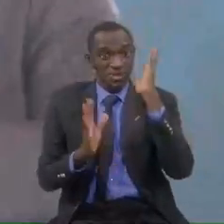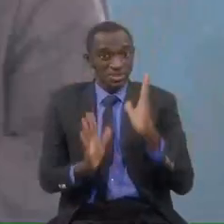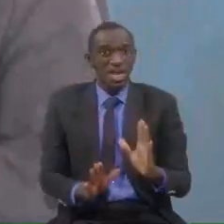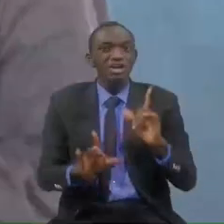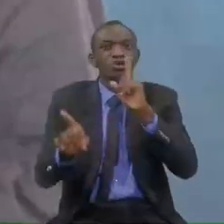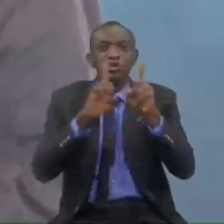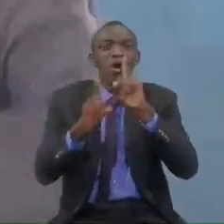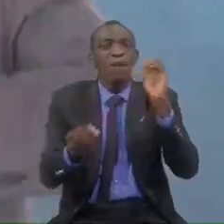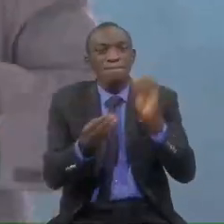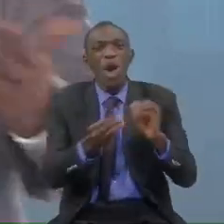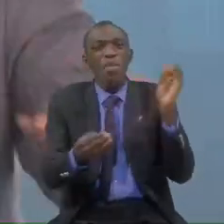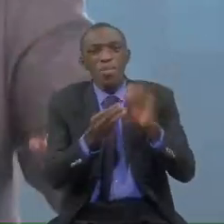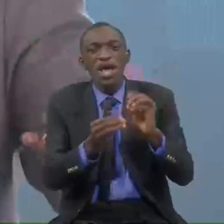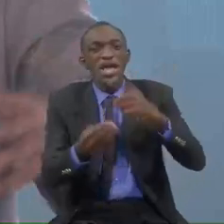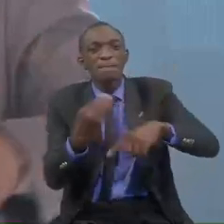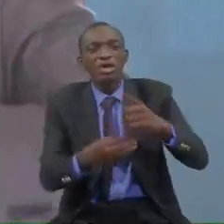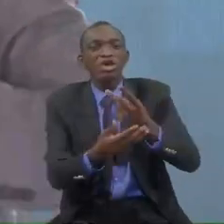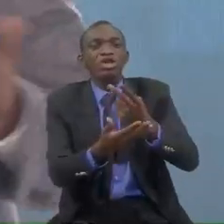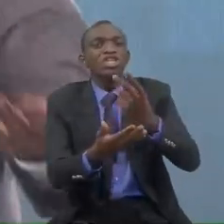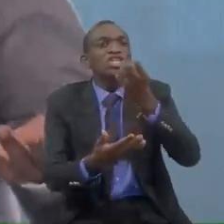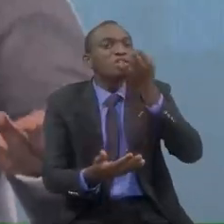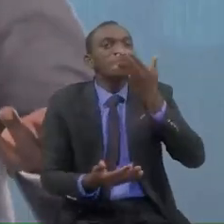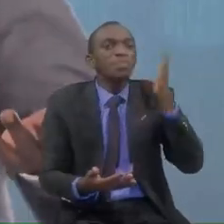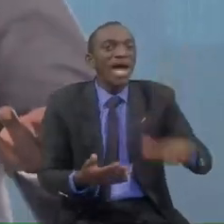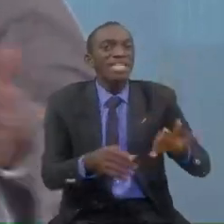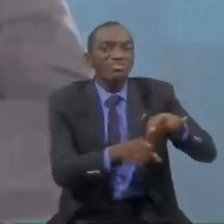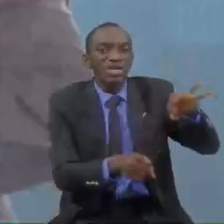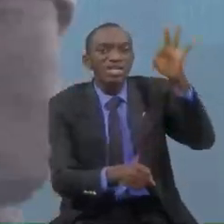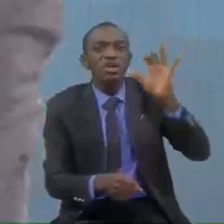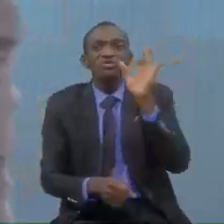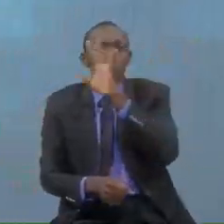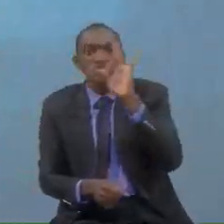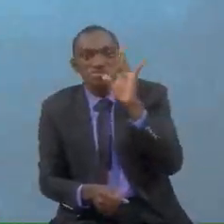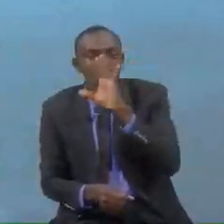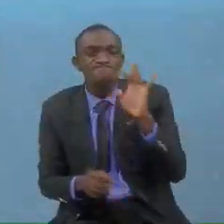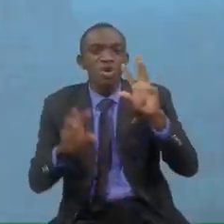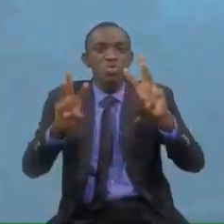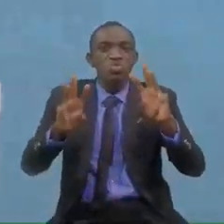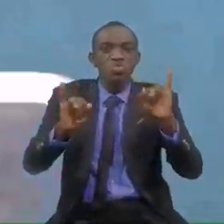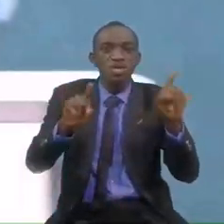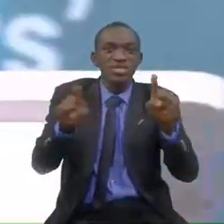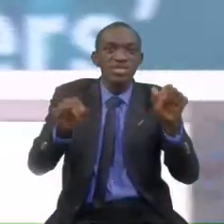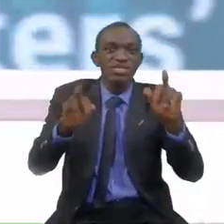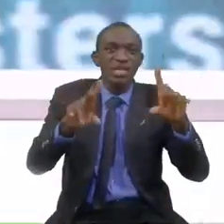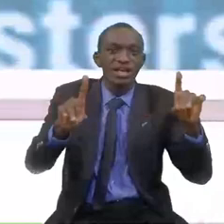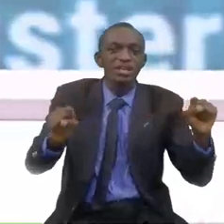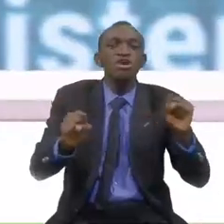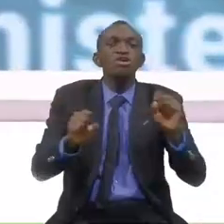parle beaucoup des démons, beaucoup des sorciers, beaucoup des méchants. Il parle